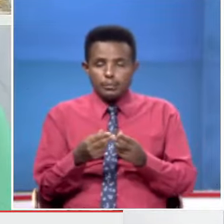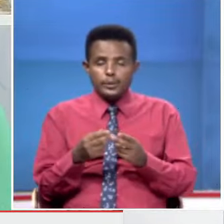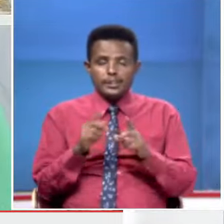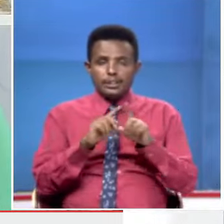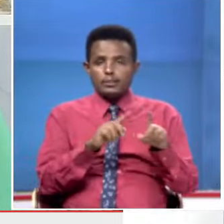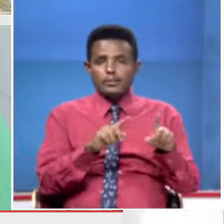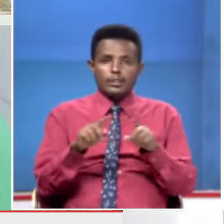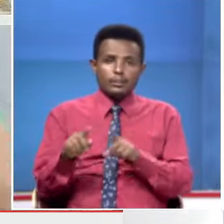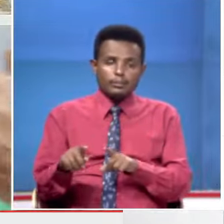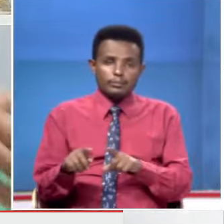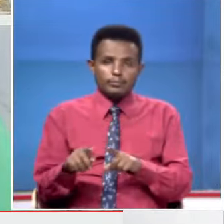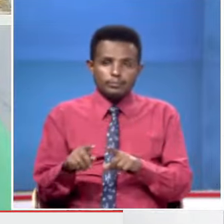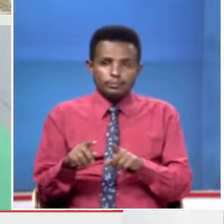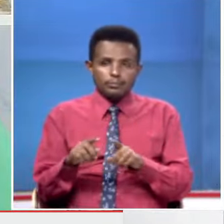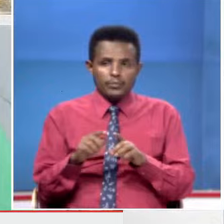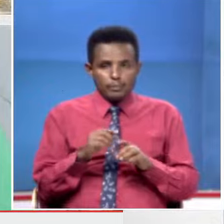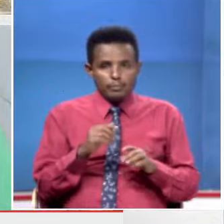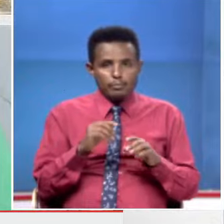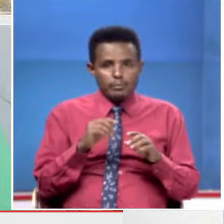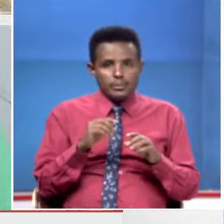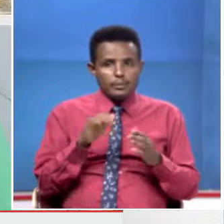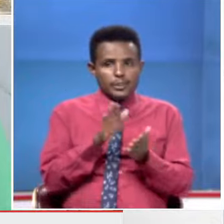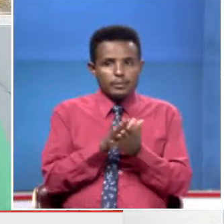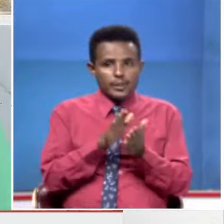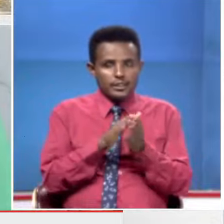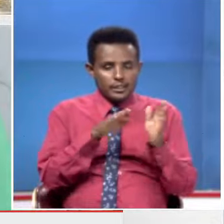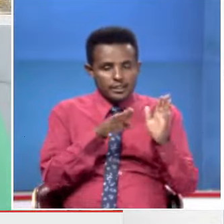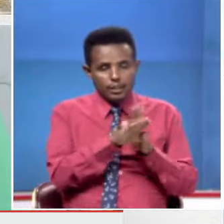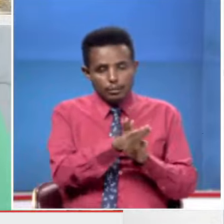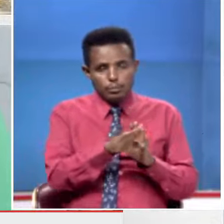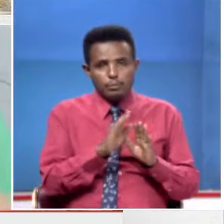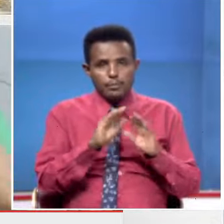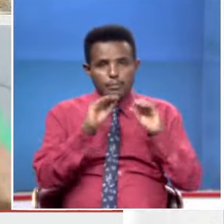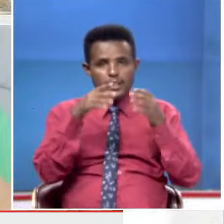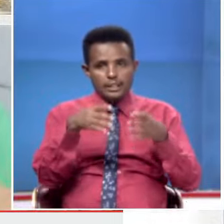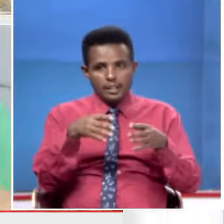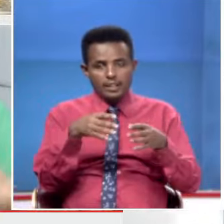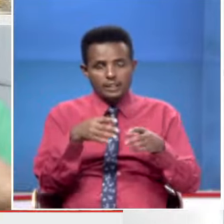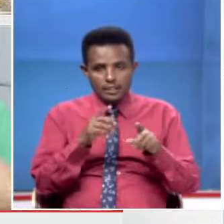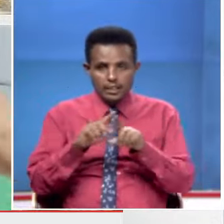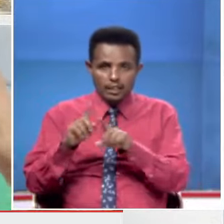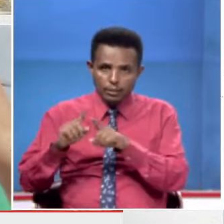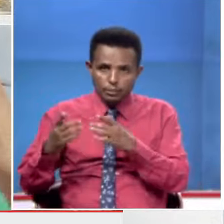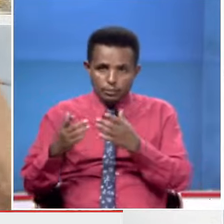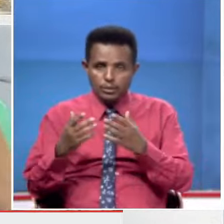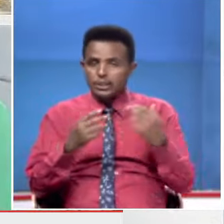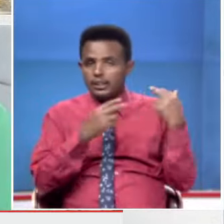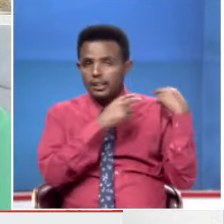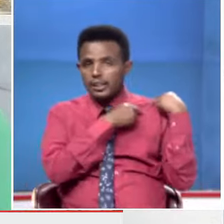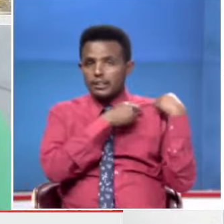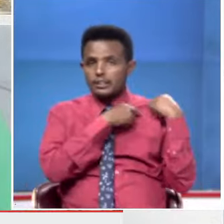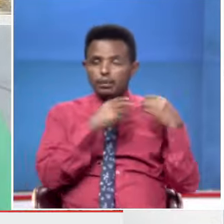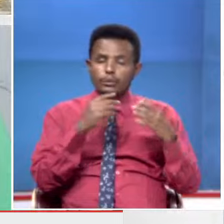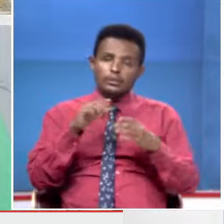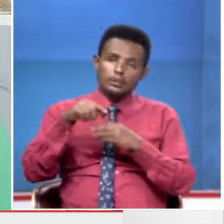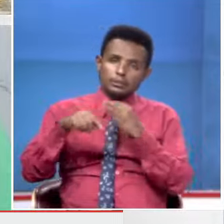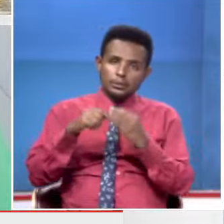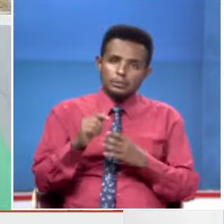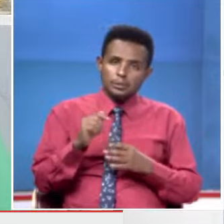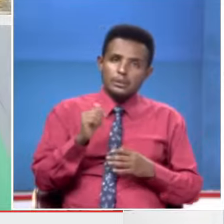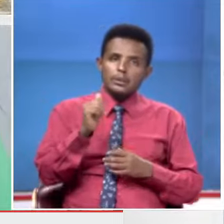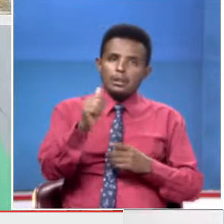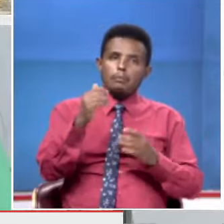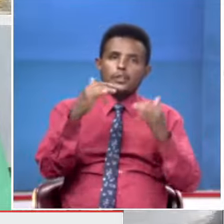የአካባቢው ማህበረሰብ፣ ከዛ ትምህርት ቤት ሲገቡ ደግሞ መምህራን እያልክ እንግዲህ ሁሉም የድርሻውን መንግስት የራሱ ድርሻ